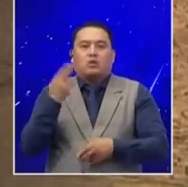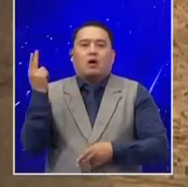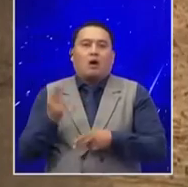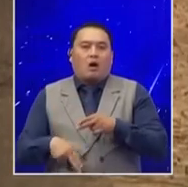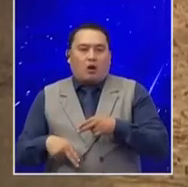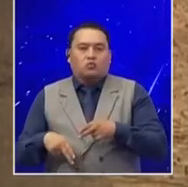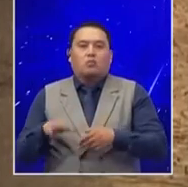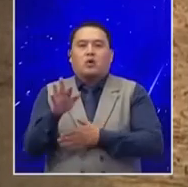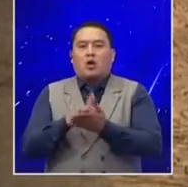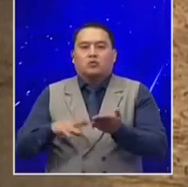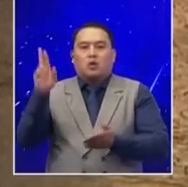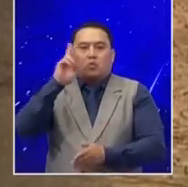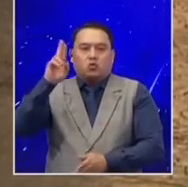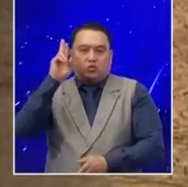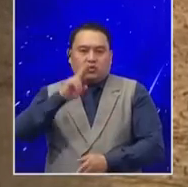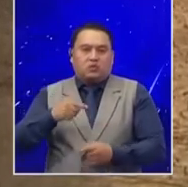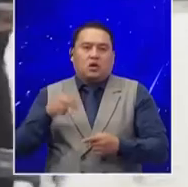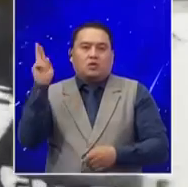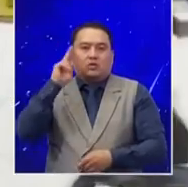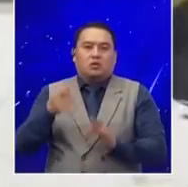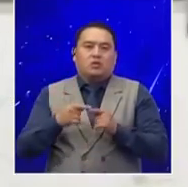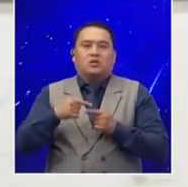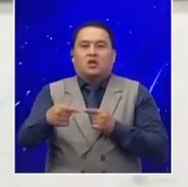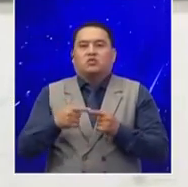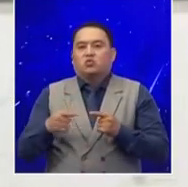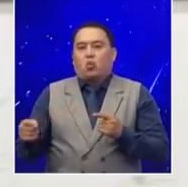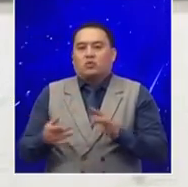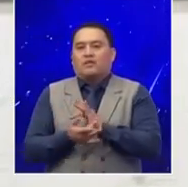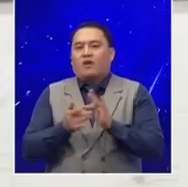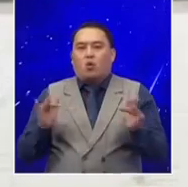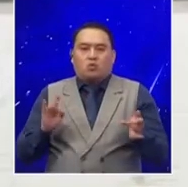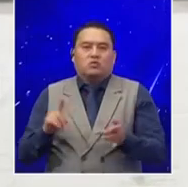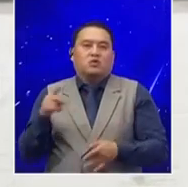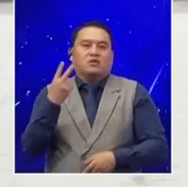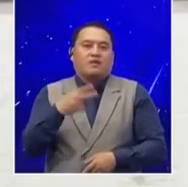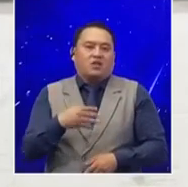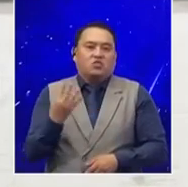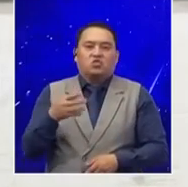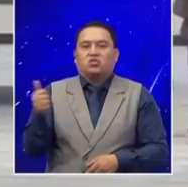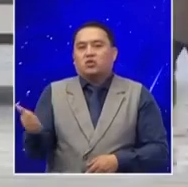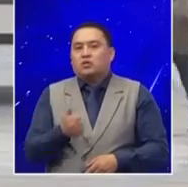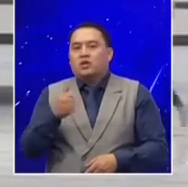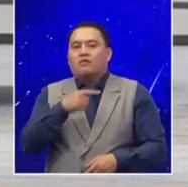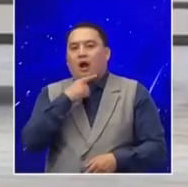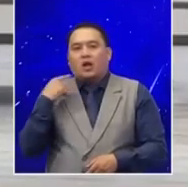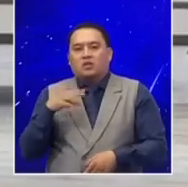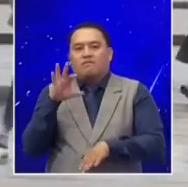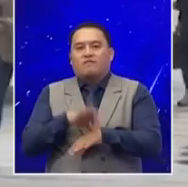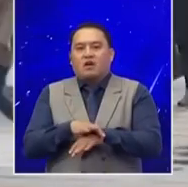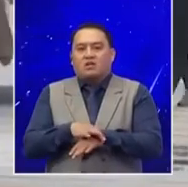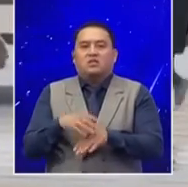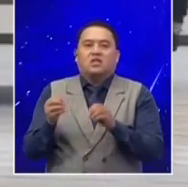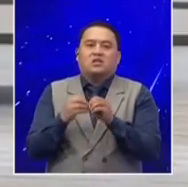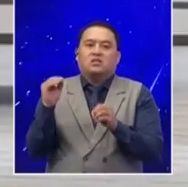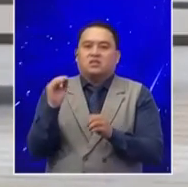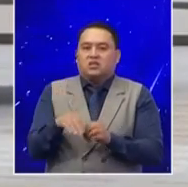окончания учащиеся продолжат обучение, но уже дистанционно. За 24 часа в России выявили почти